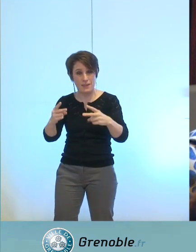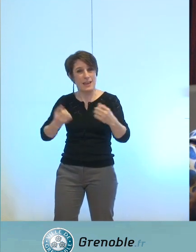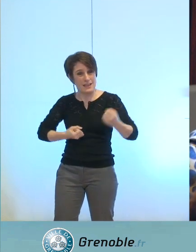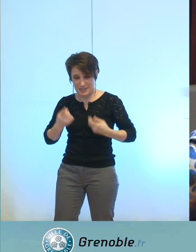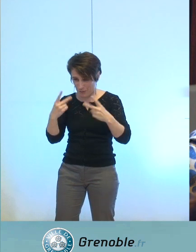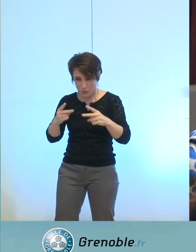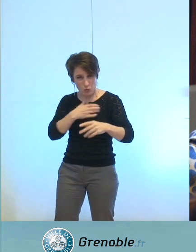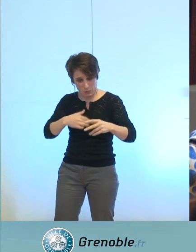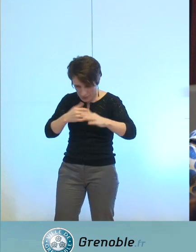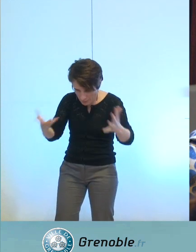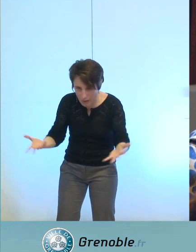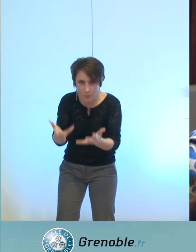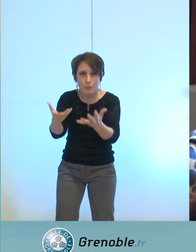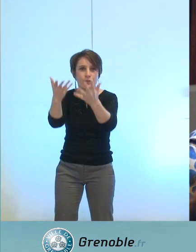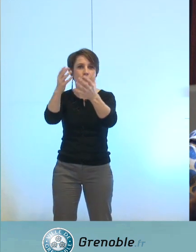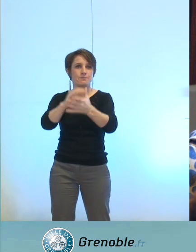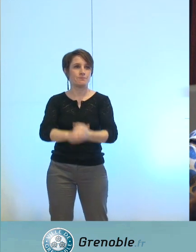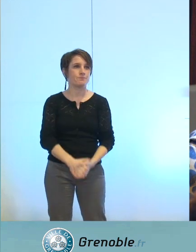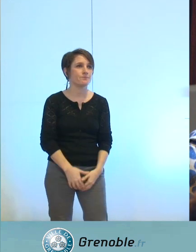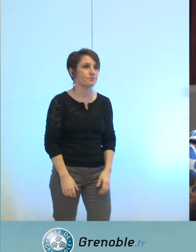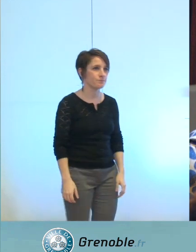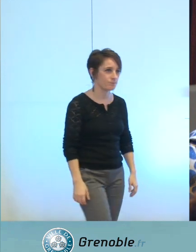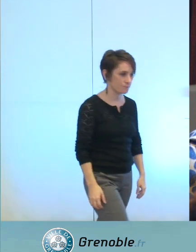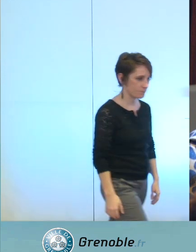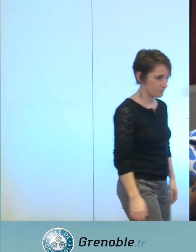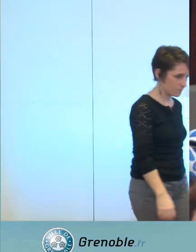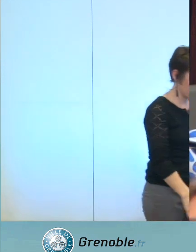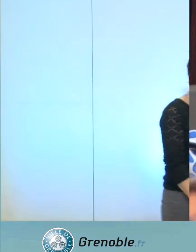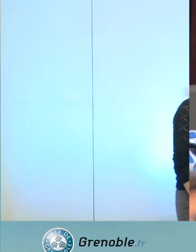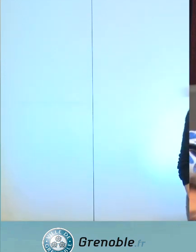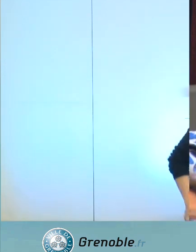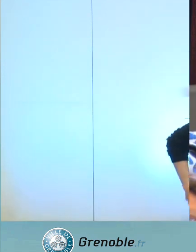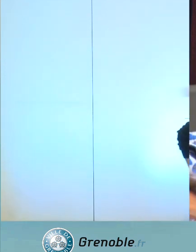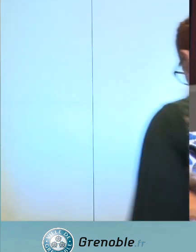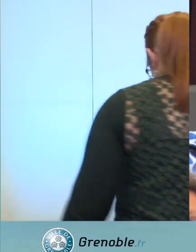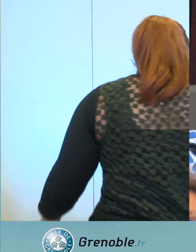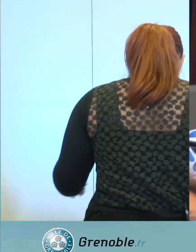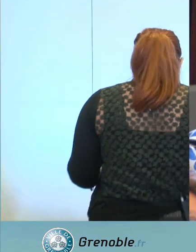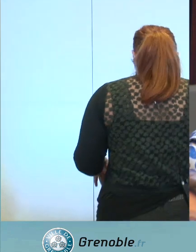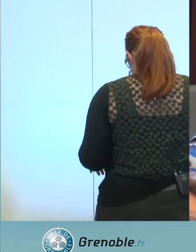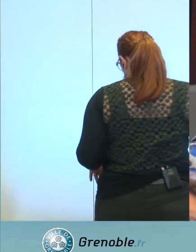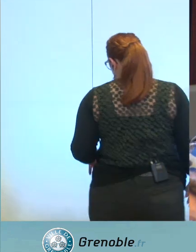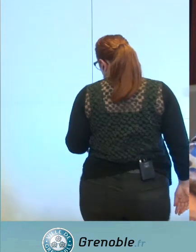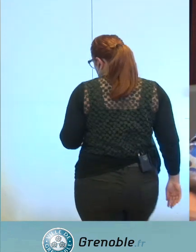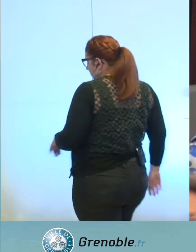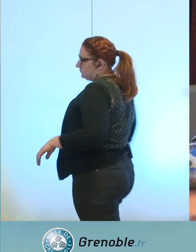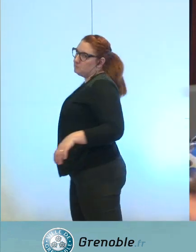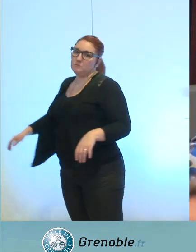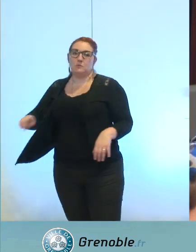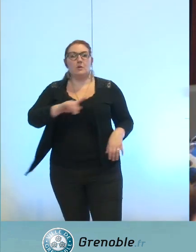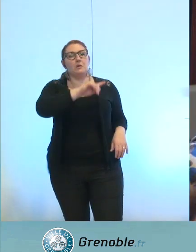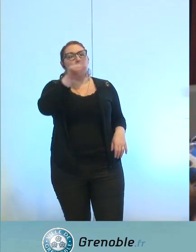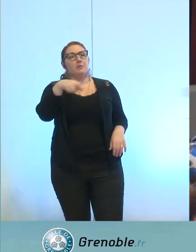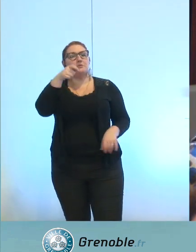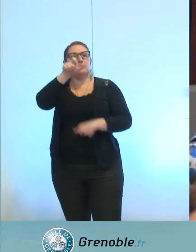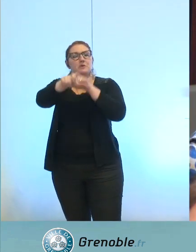public municipal alors ce serait évidemment réducteur et insultant que de penser le contraire non seulement pour les élus qui ont porté